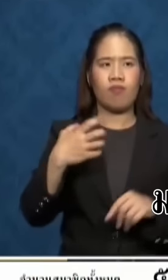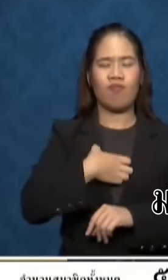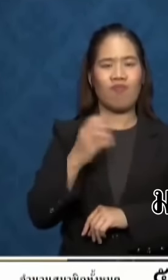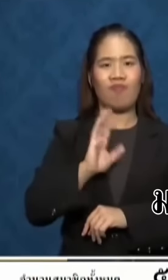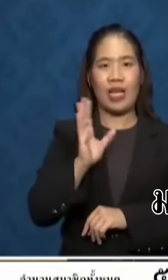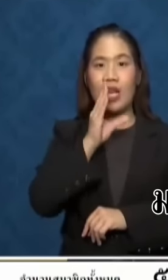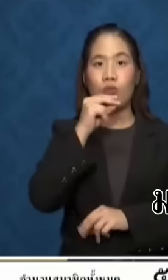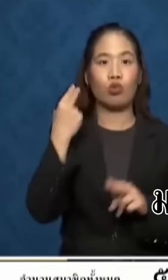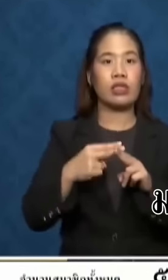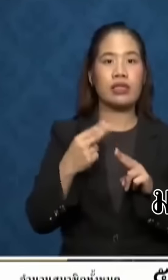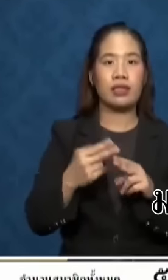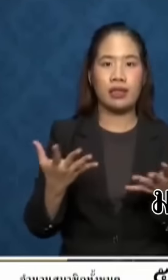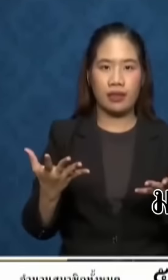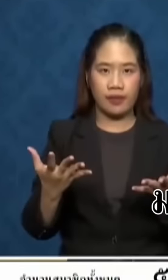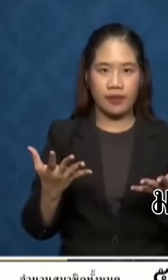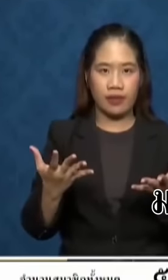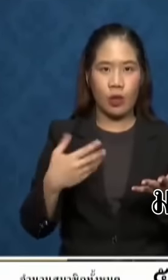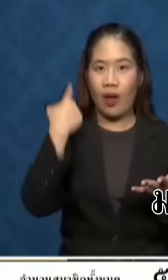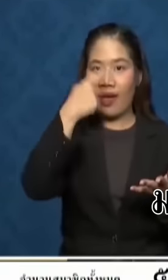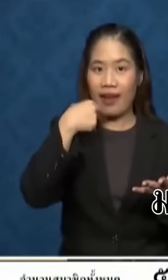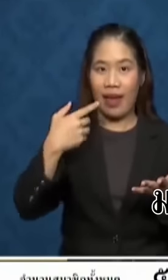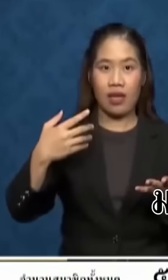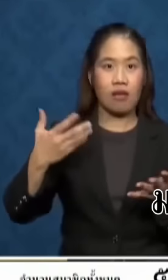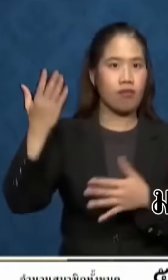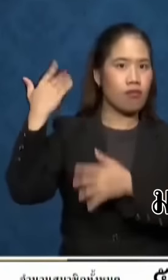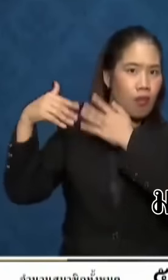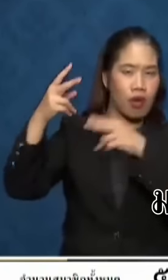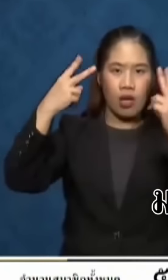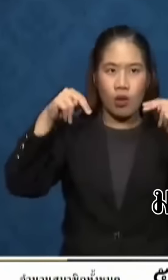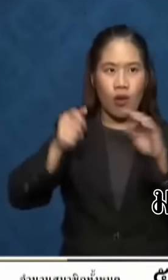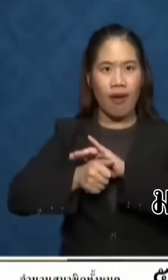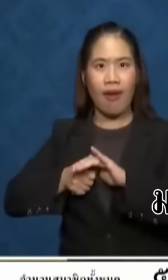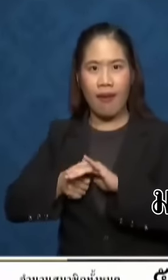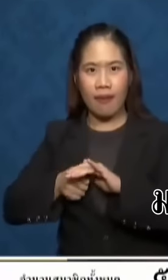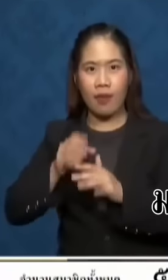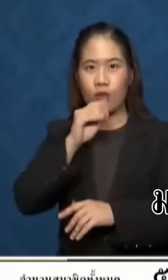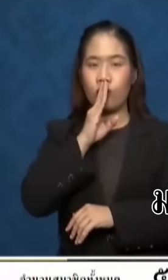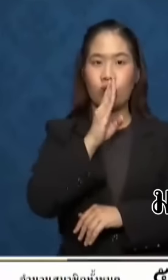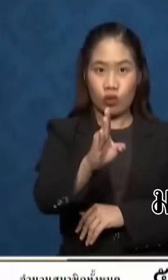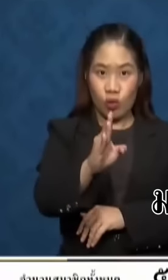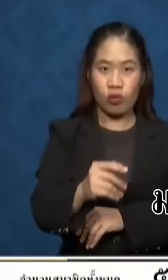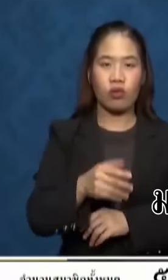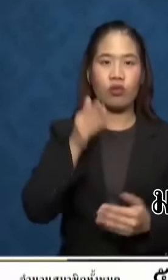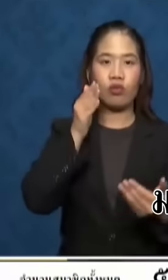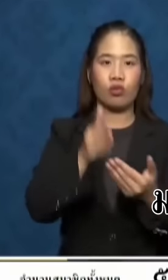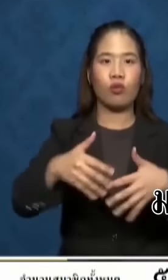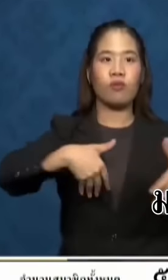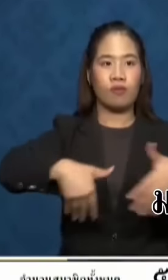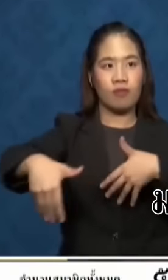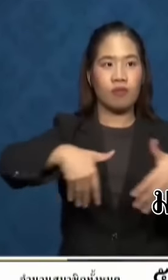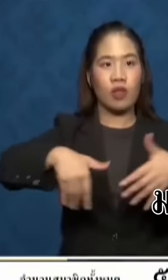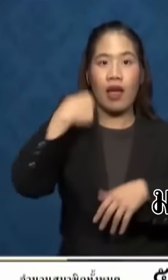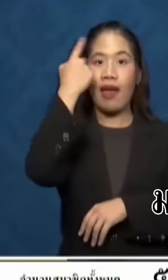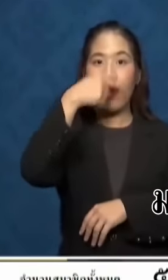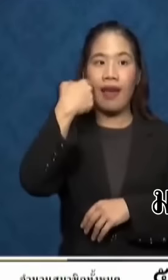ค์เอ่ยนาม บอกท่านวาอดินเอ๊กและไม่ใช่แบทําเอียแอบ ท่านก็พูดตงต่หนาประชาชนใครเลือกเร